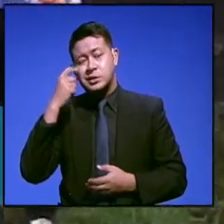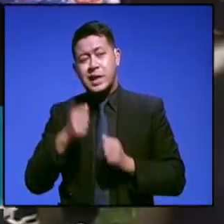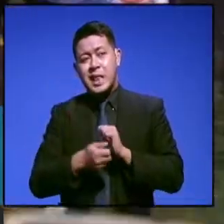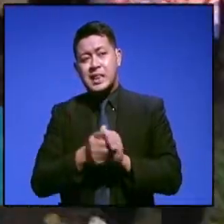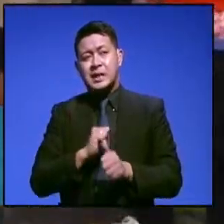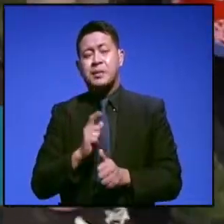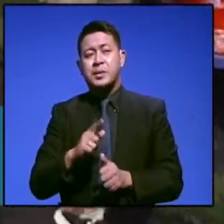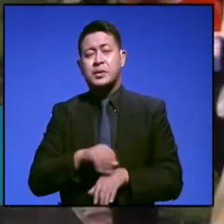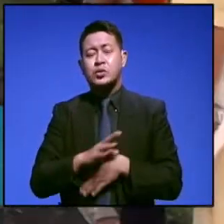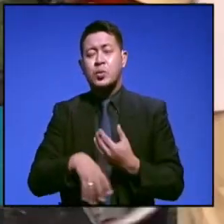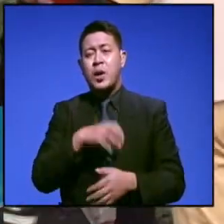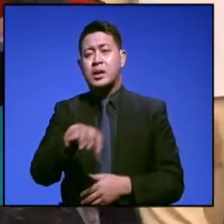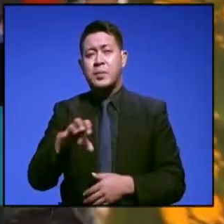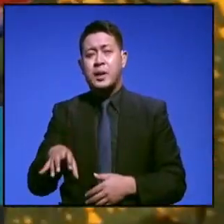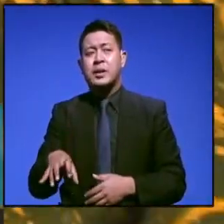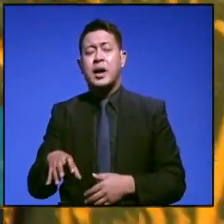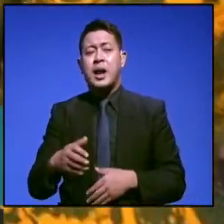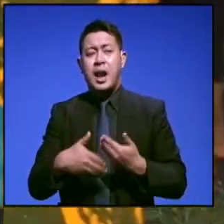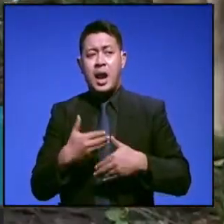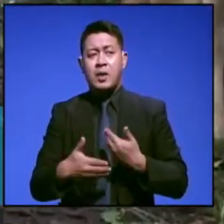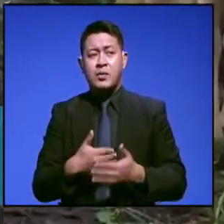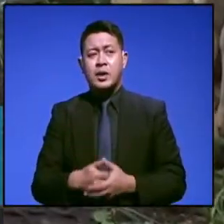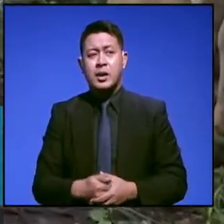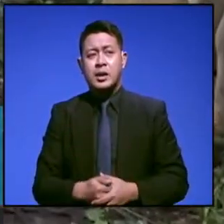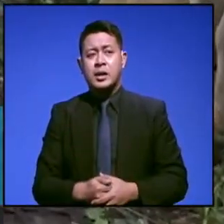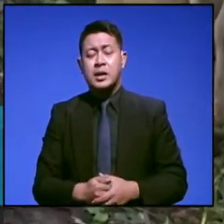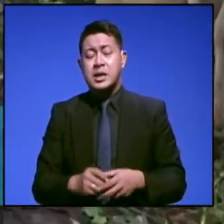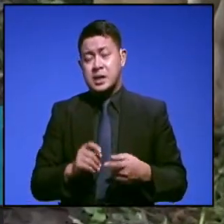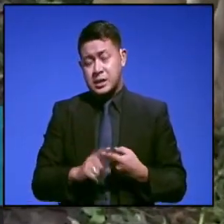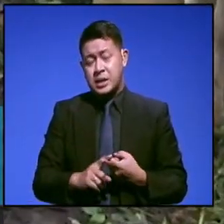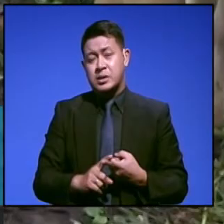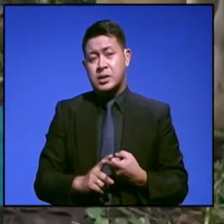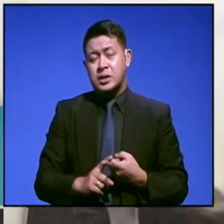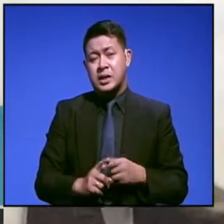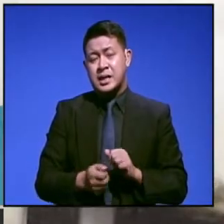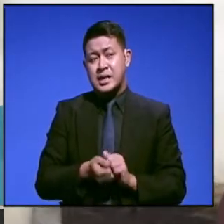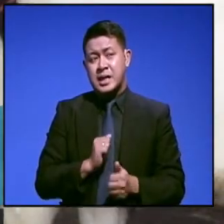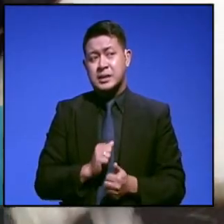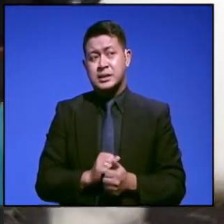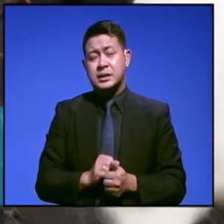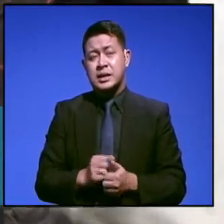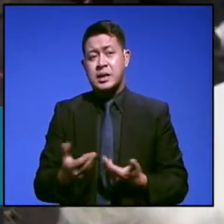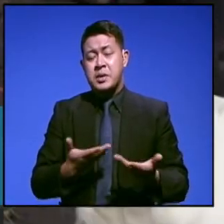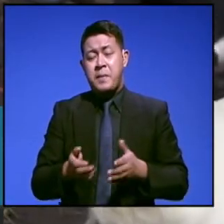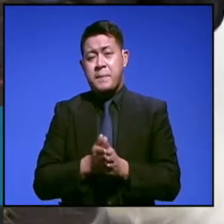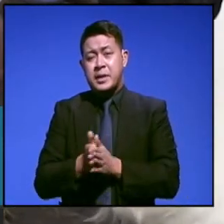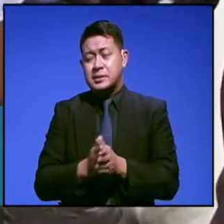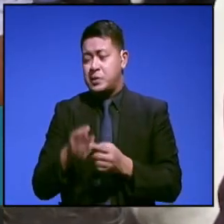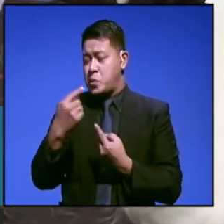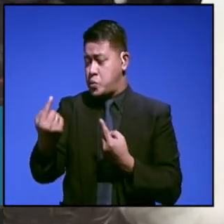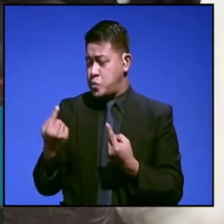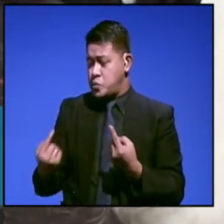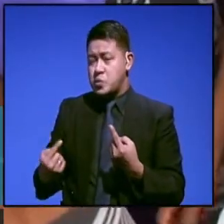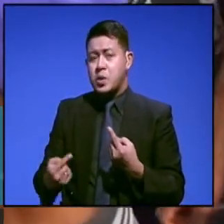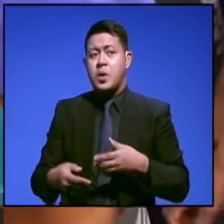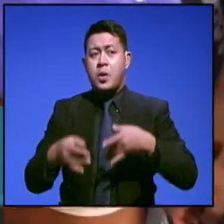coba karena semua daerah pasti akan melakukannya. Di antara materi yang diuji cobakan adalah pola hidup bersih, menjaga jarak, dan